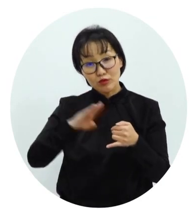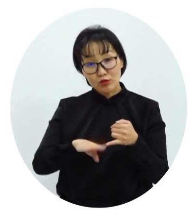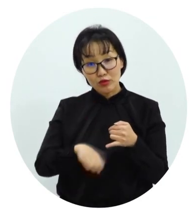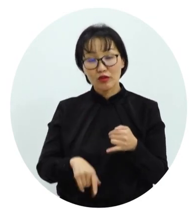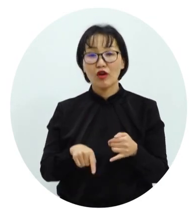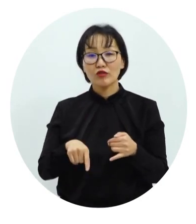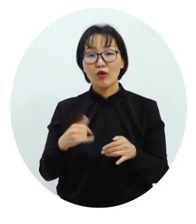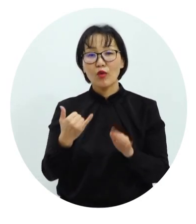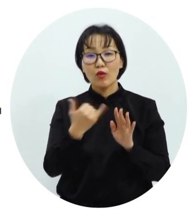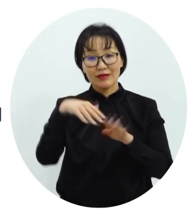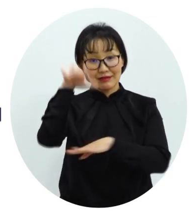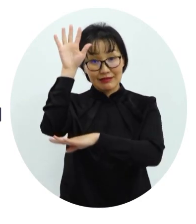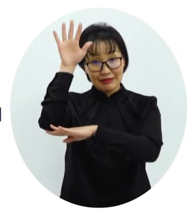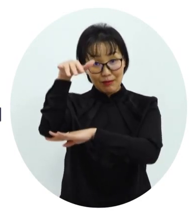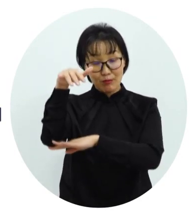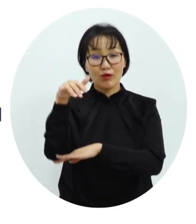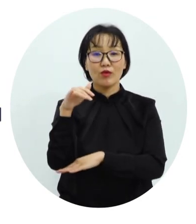бичээ.